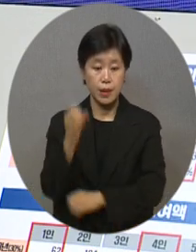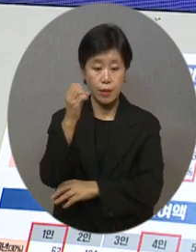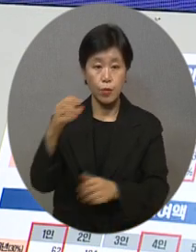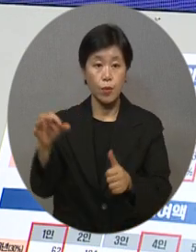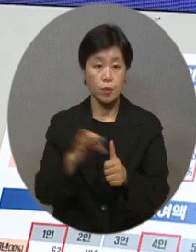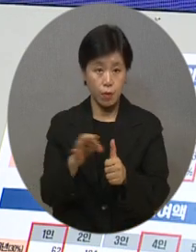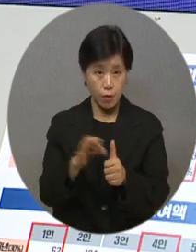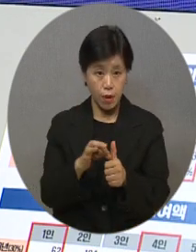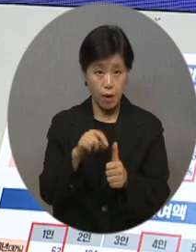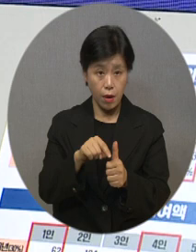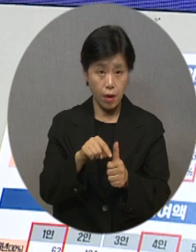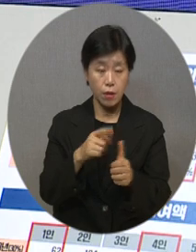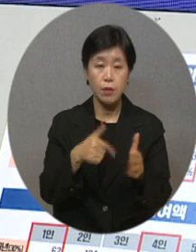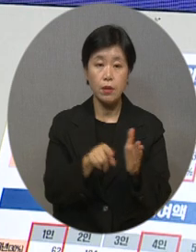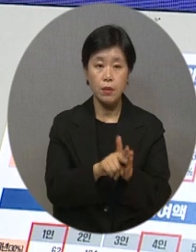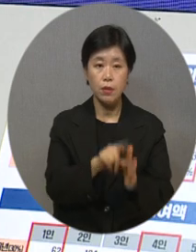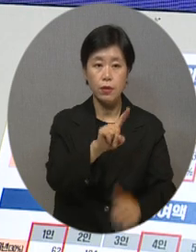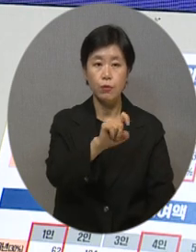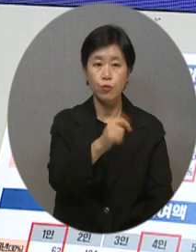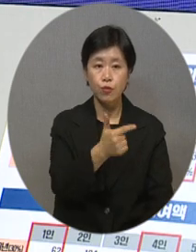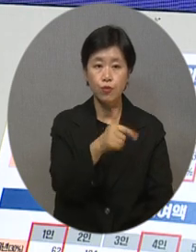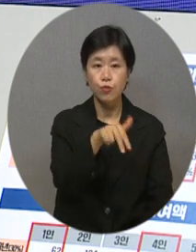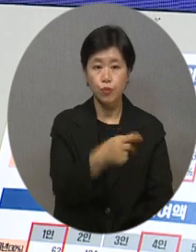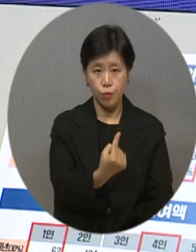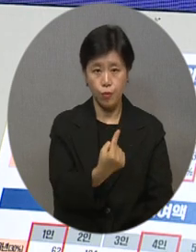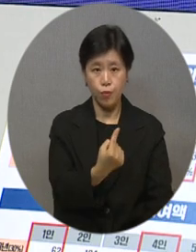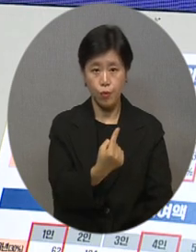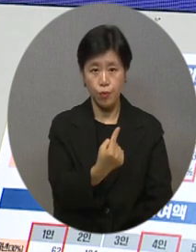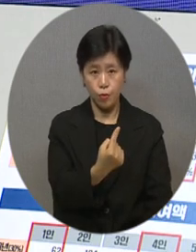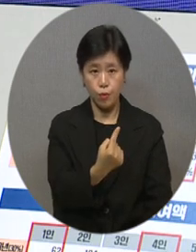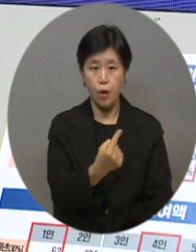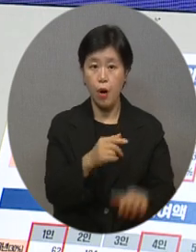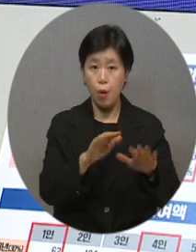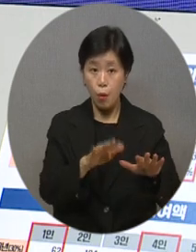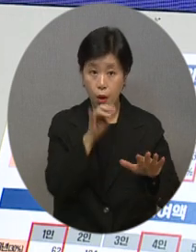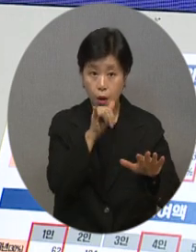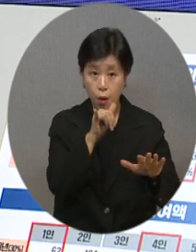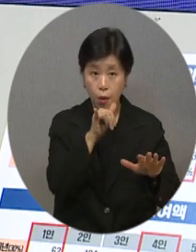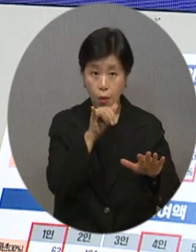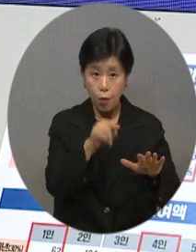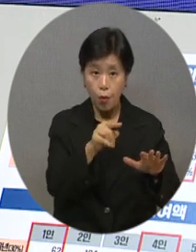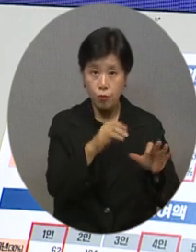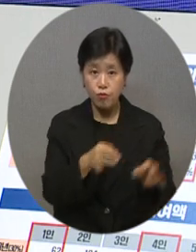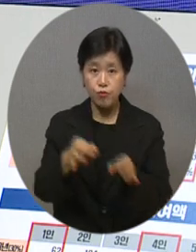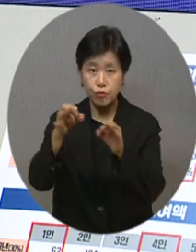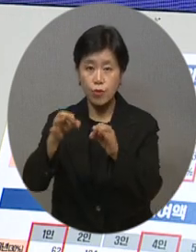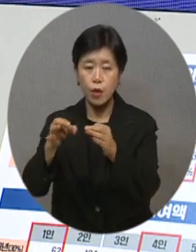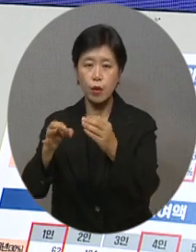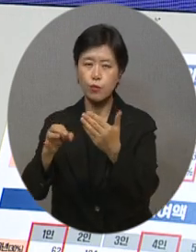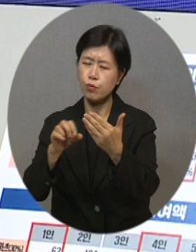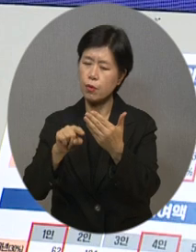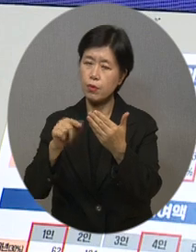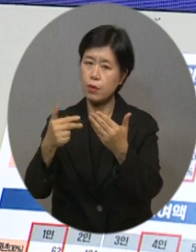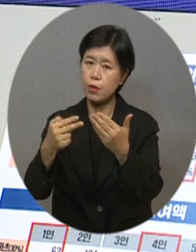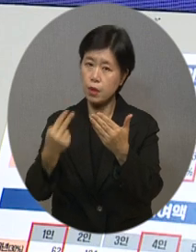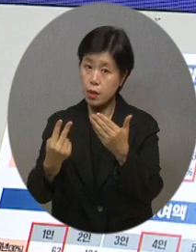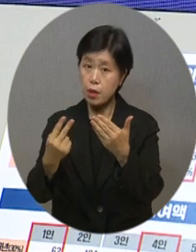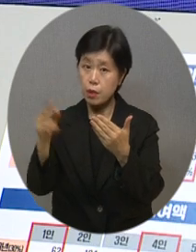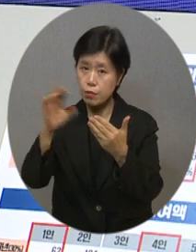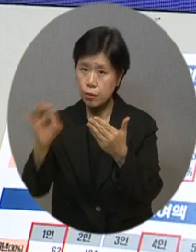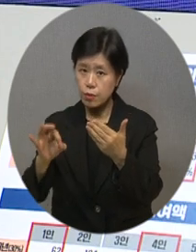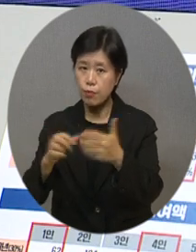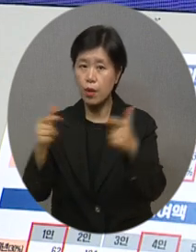그 17조로 해가지고 한 9.2% 늘어나게 되어 있고요. 또 우리 장애인 예산도 한 9.9%. 그리고